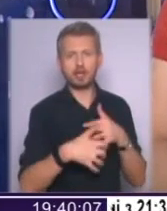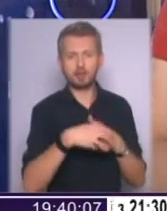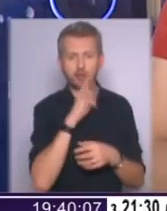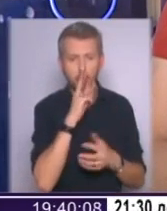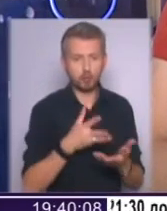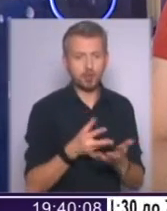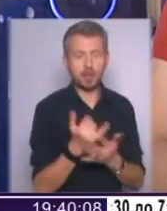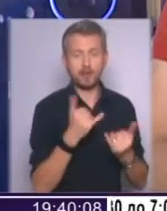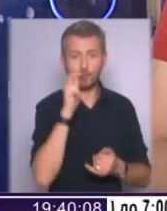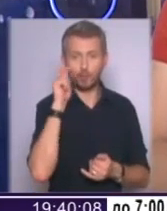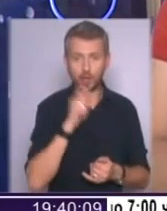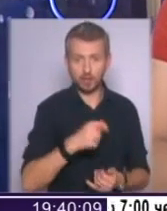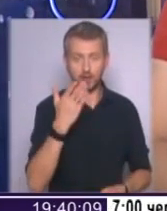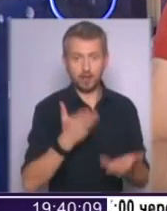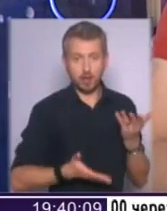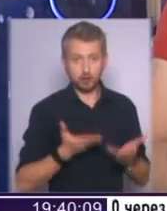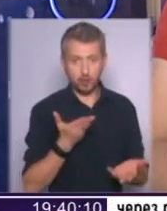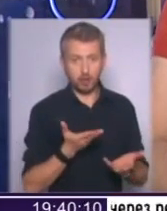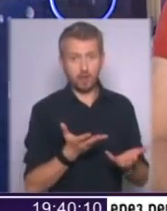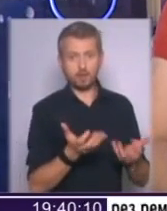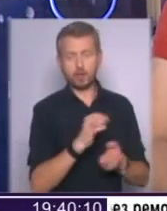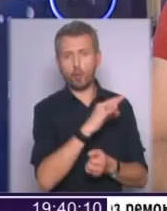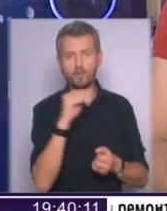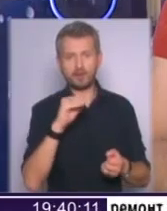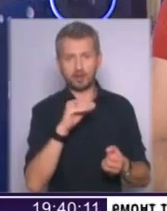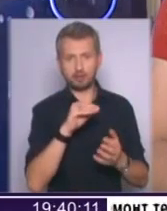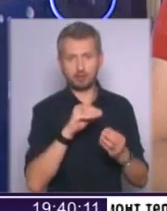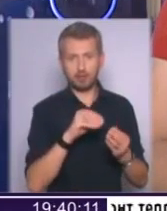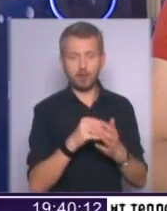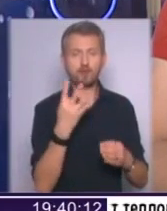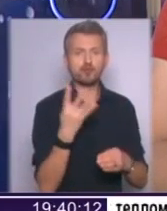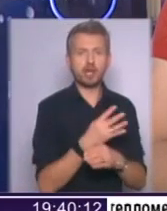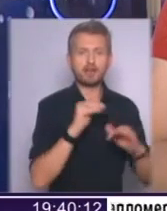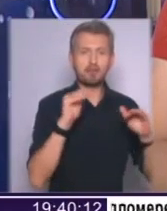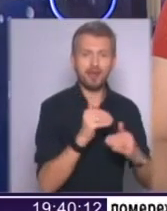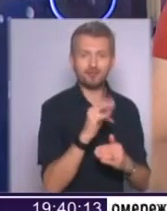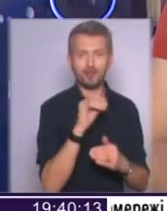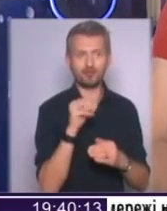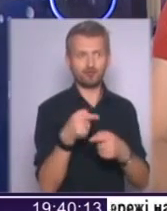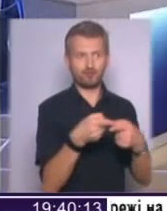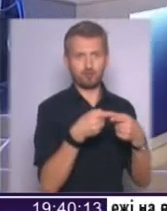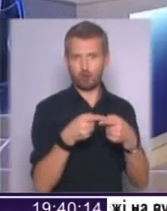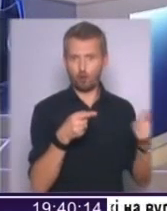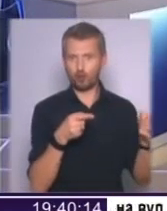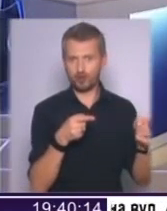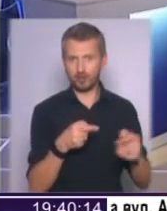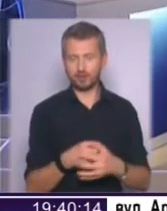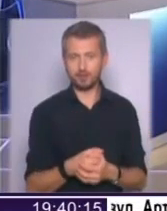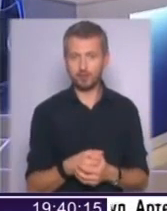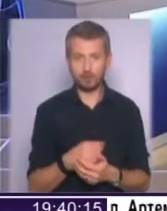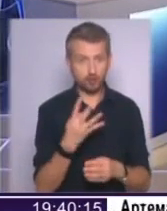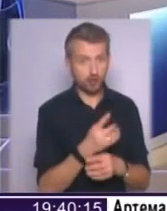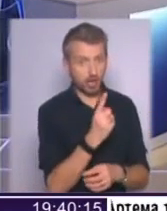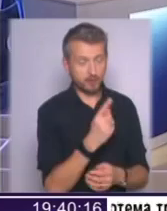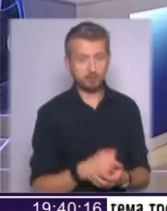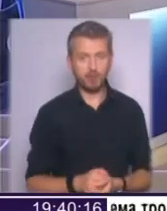плата зараз в Україні, якщо взяти офіційні дані, в 4 рази менше, ніж в Білорусі. В 4 рази. Хто